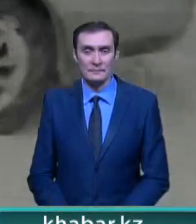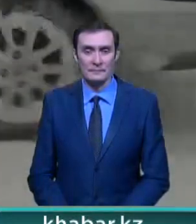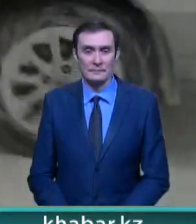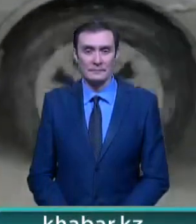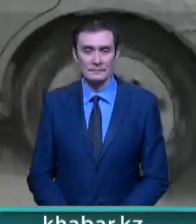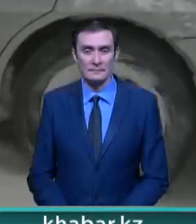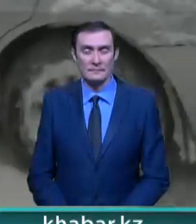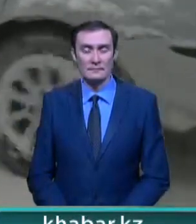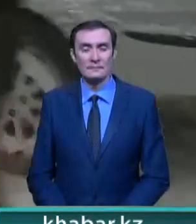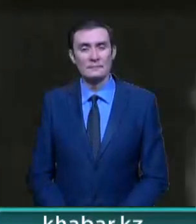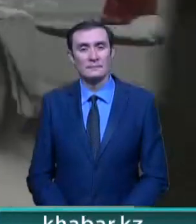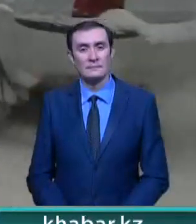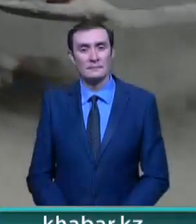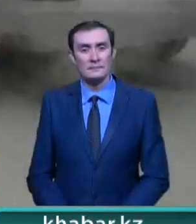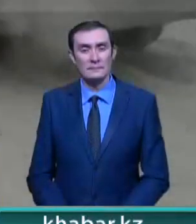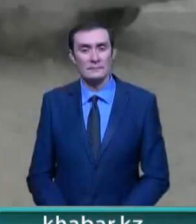Арик!